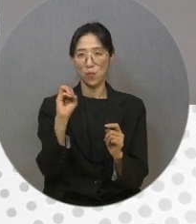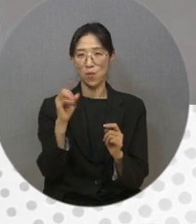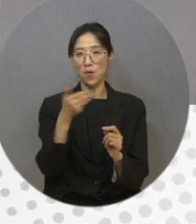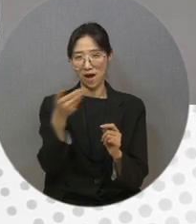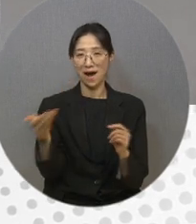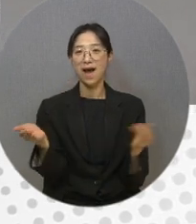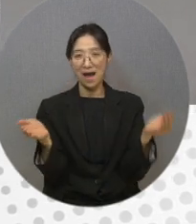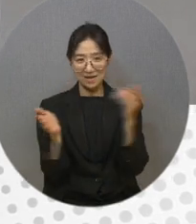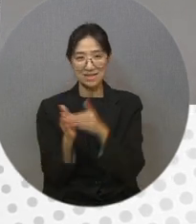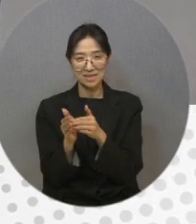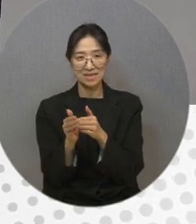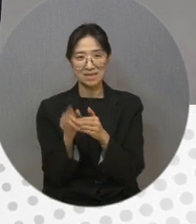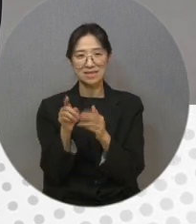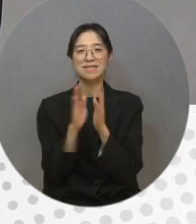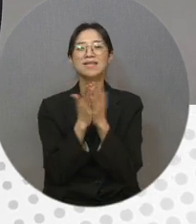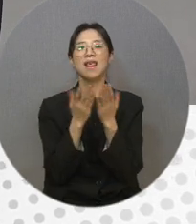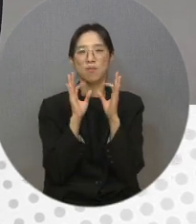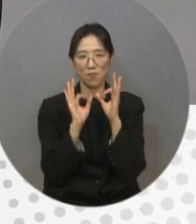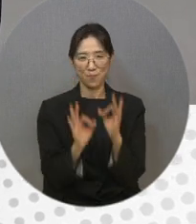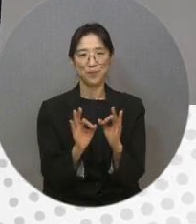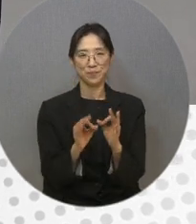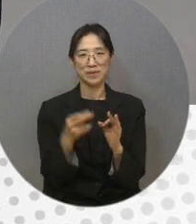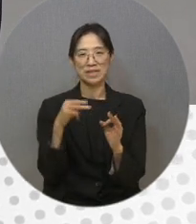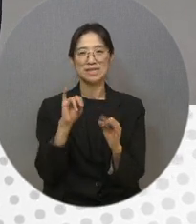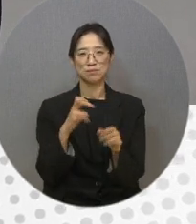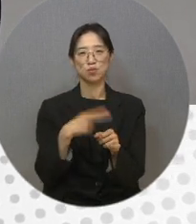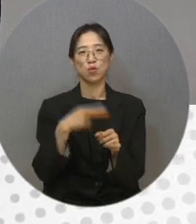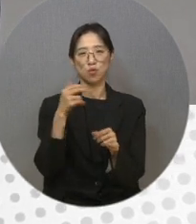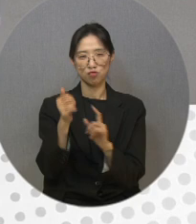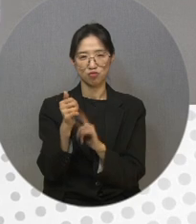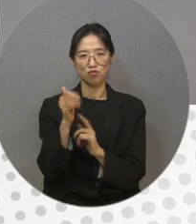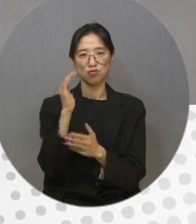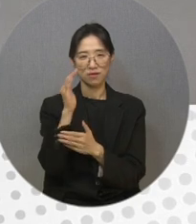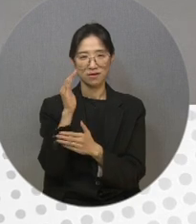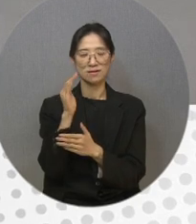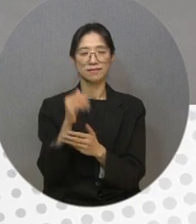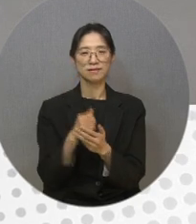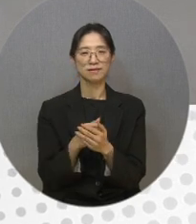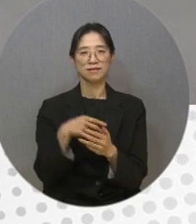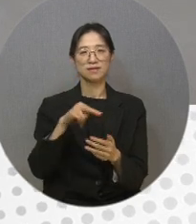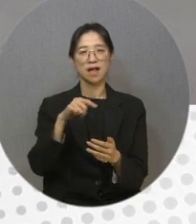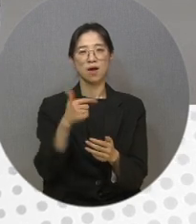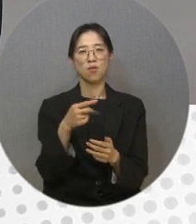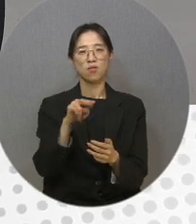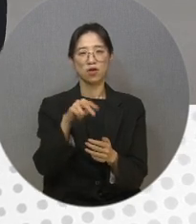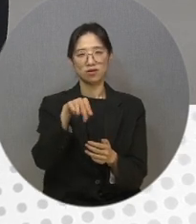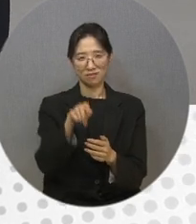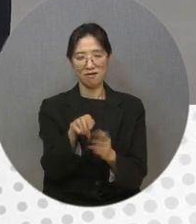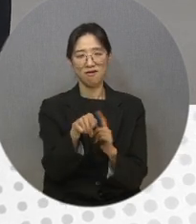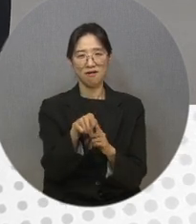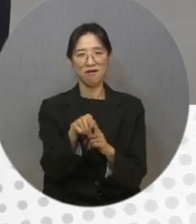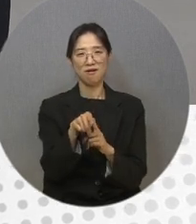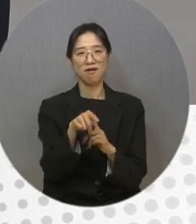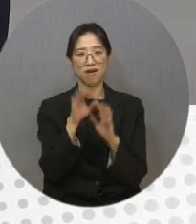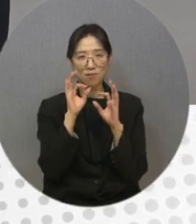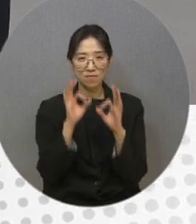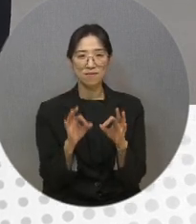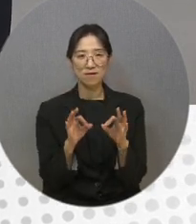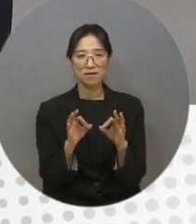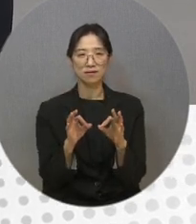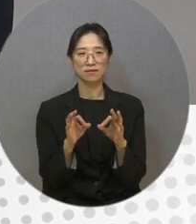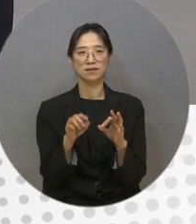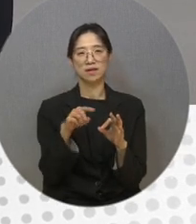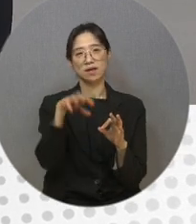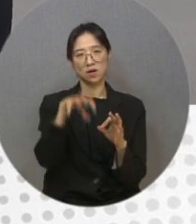대동강까지인가 거기에 그 책에 보시면 신백강 교수가 말하는 그 사고전서나 이런 거에서 보면